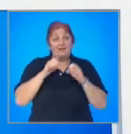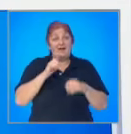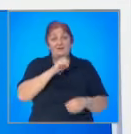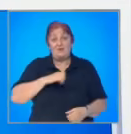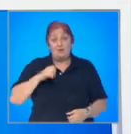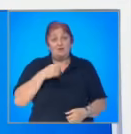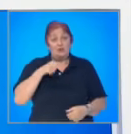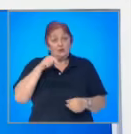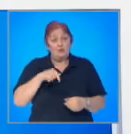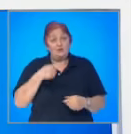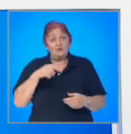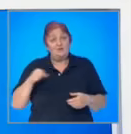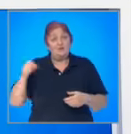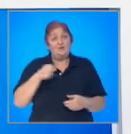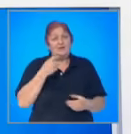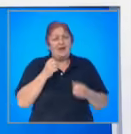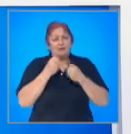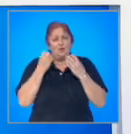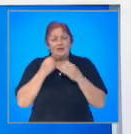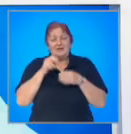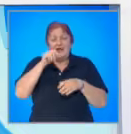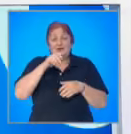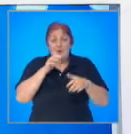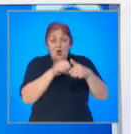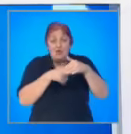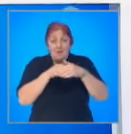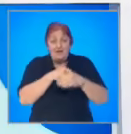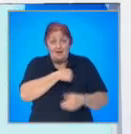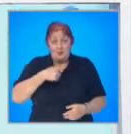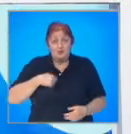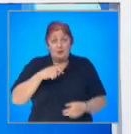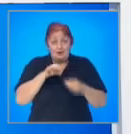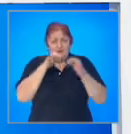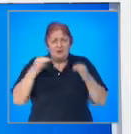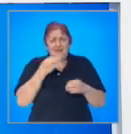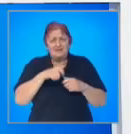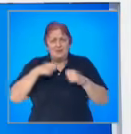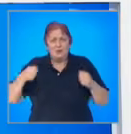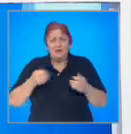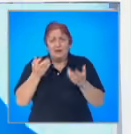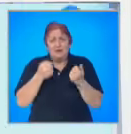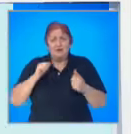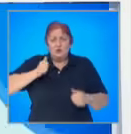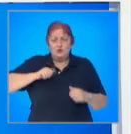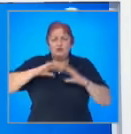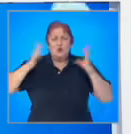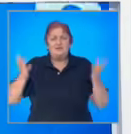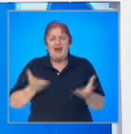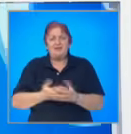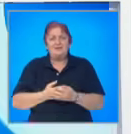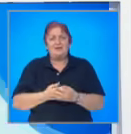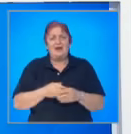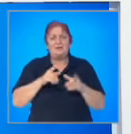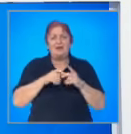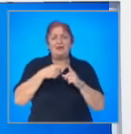предаването Европейци, което този път ще ви отведе в една изумителна солна мина в Полша, която има дължина 300 км и привлича туристи от цял свят.